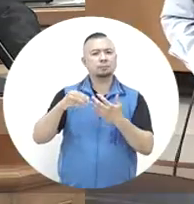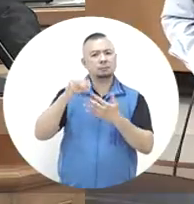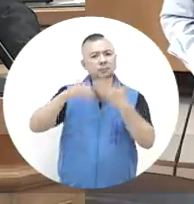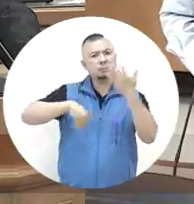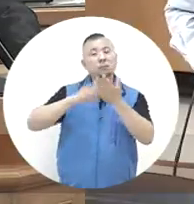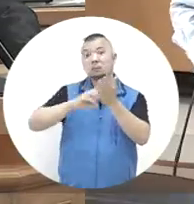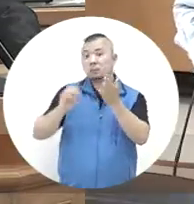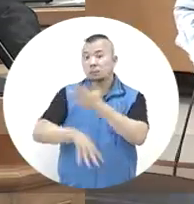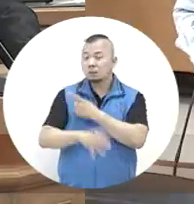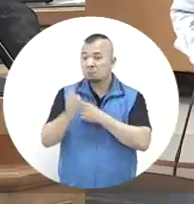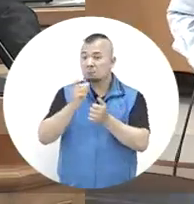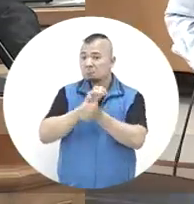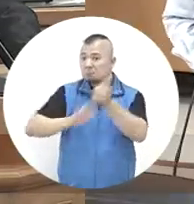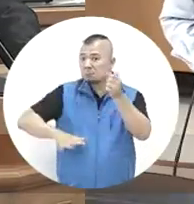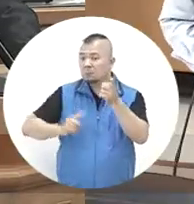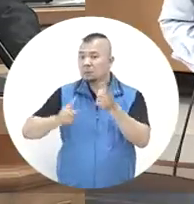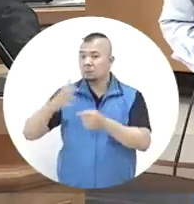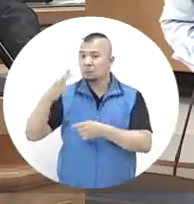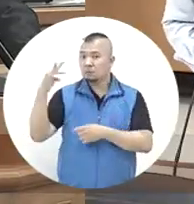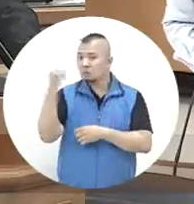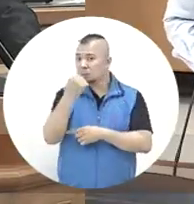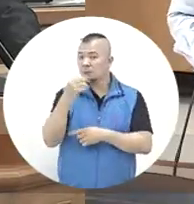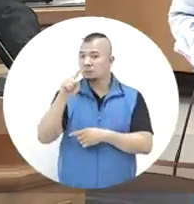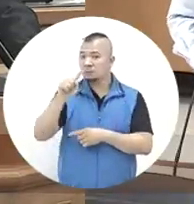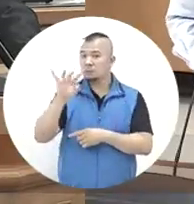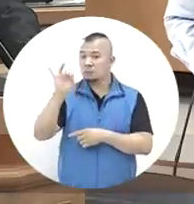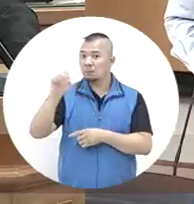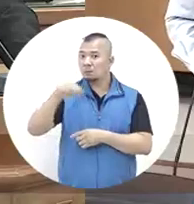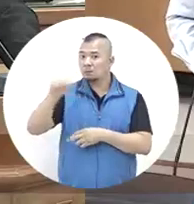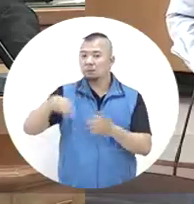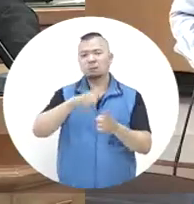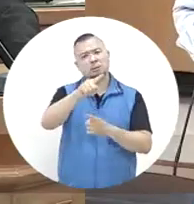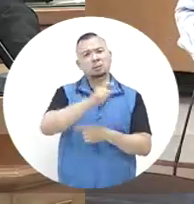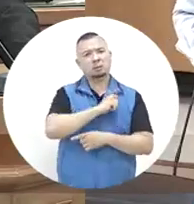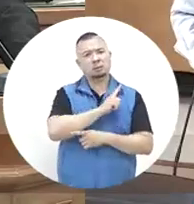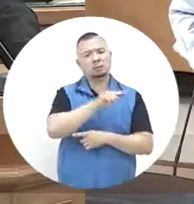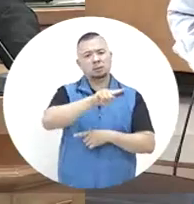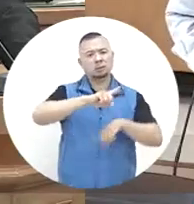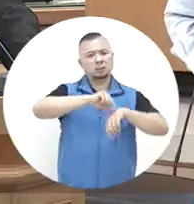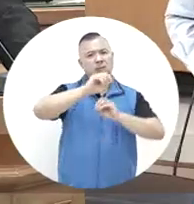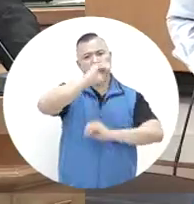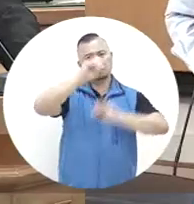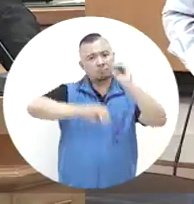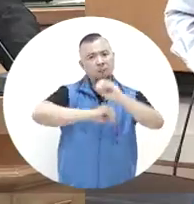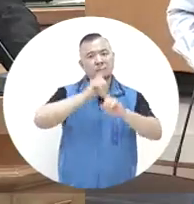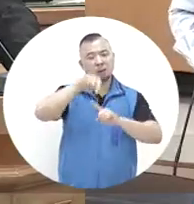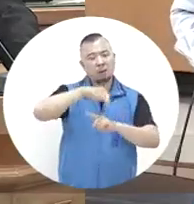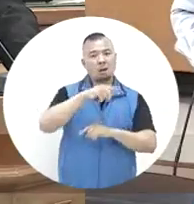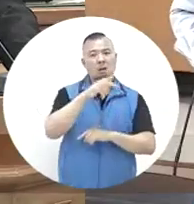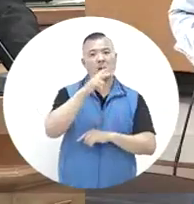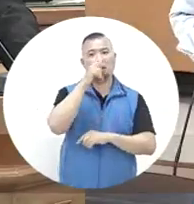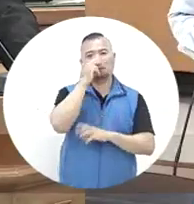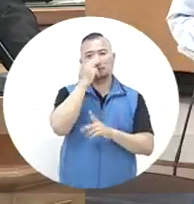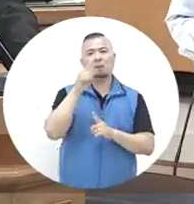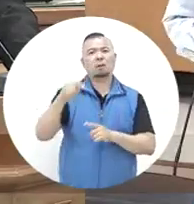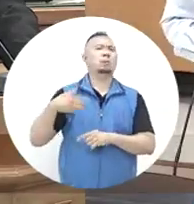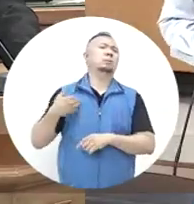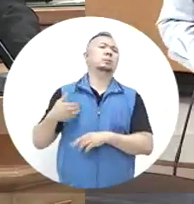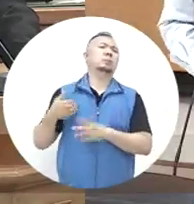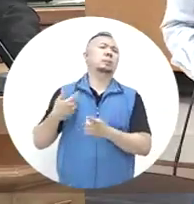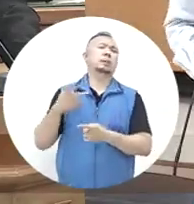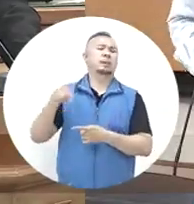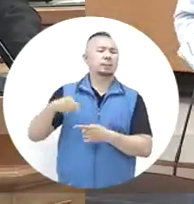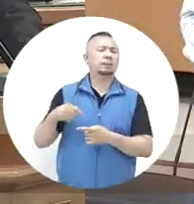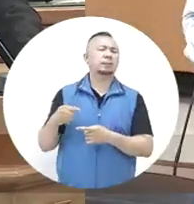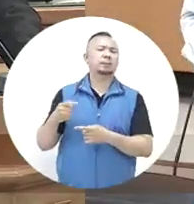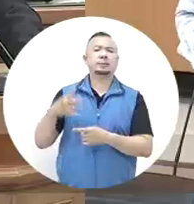几百个人的问题耶。你为了你那一两个队员这样子方便，为了你班表方便，你把这几百个人，这我不知道多少人啦，反正应该是人很多